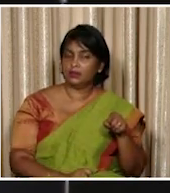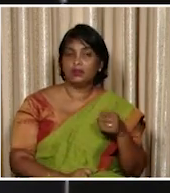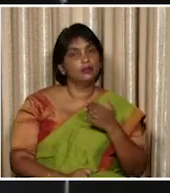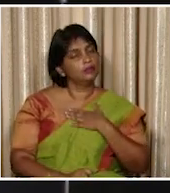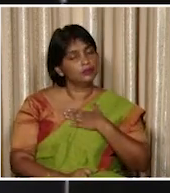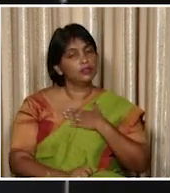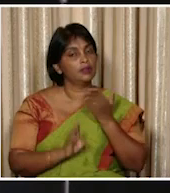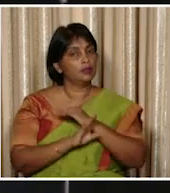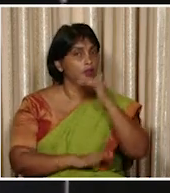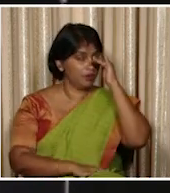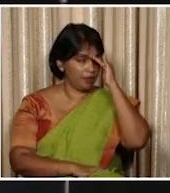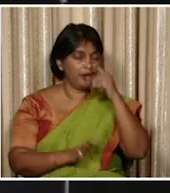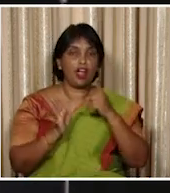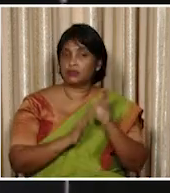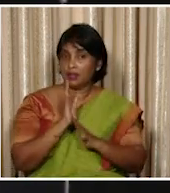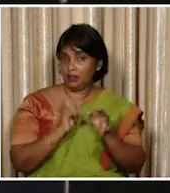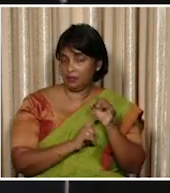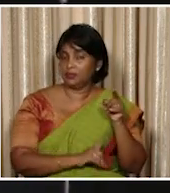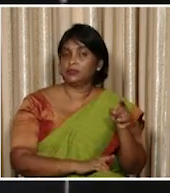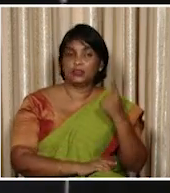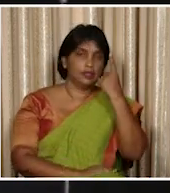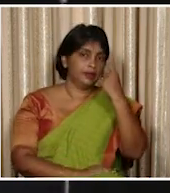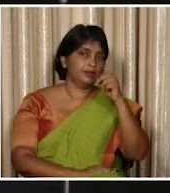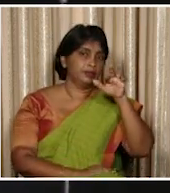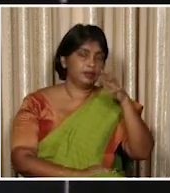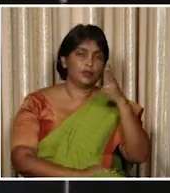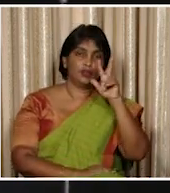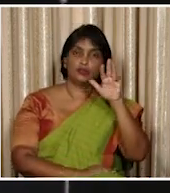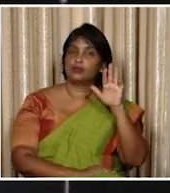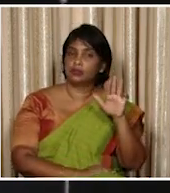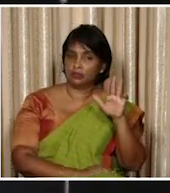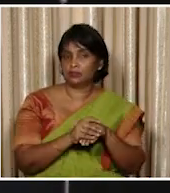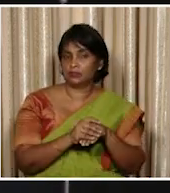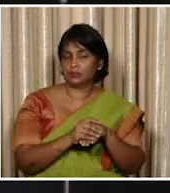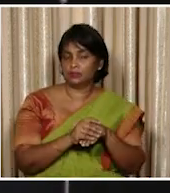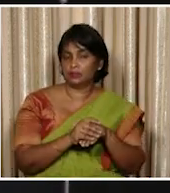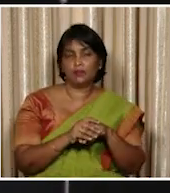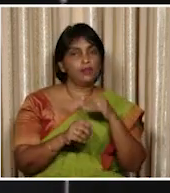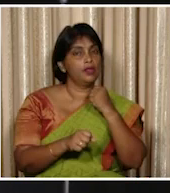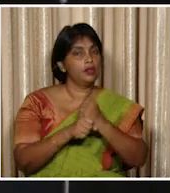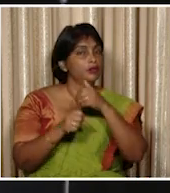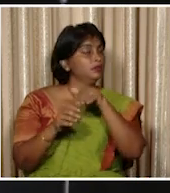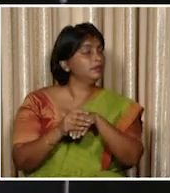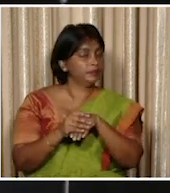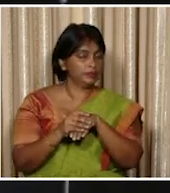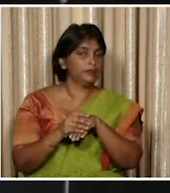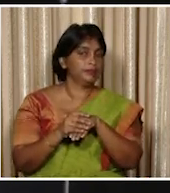මගේ හිටපු නායකතුමා අශ්‍රෆ් ඇමතිතුමා 1989 ආපු වෙලේ ආණ්ඩු පක්ෂයේ හිටපු